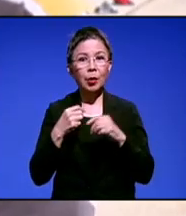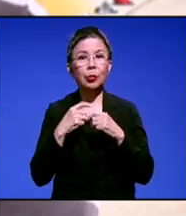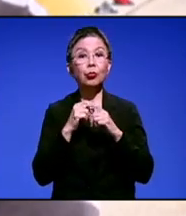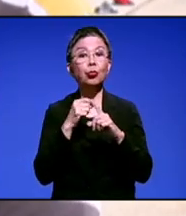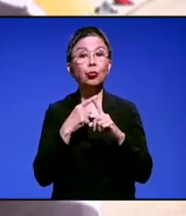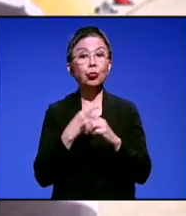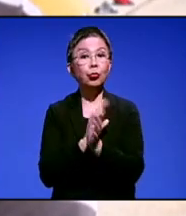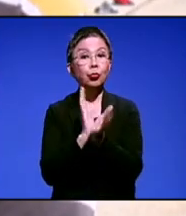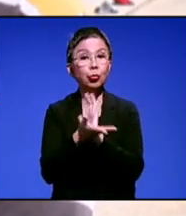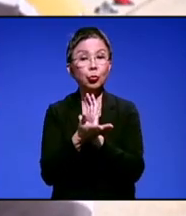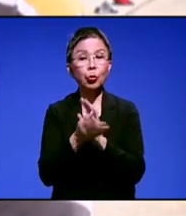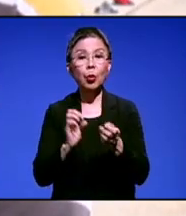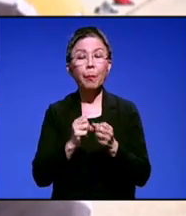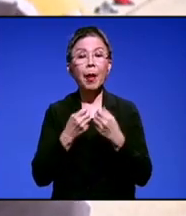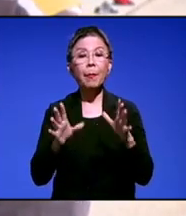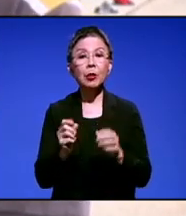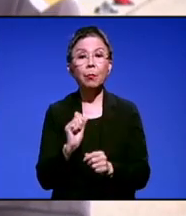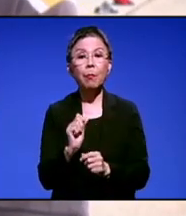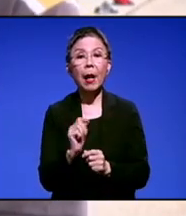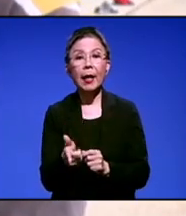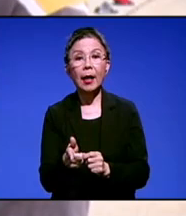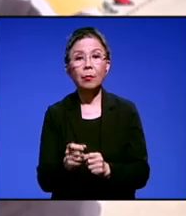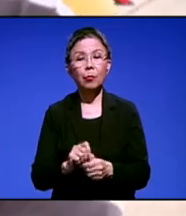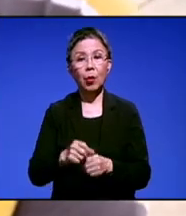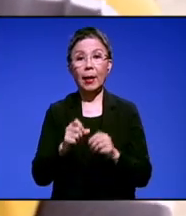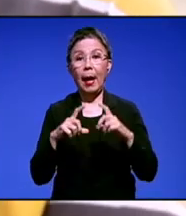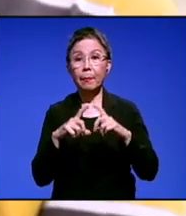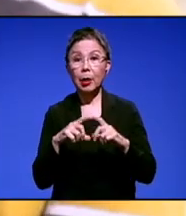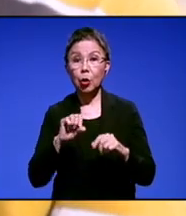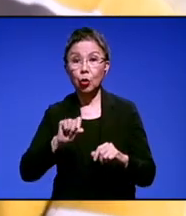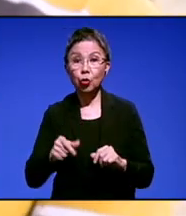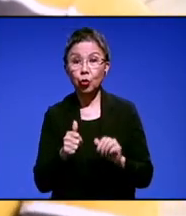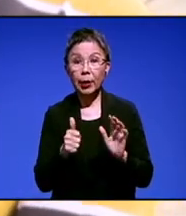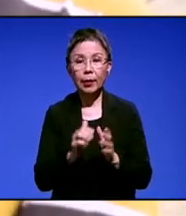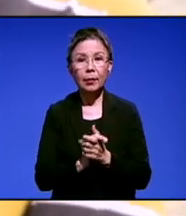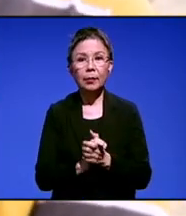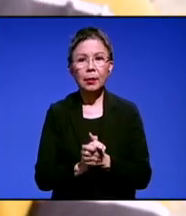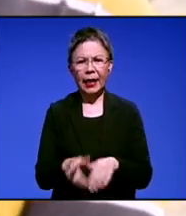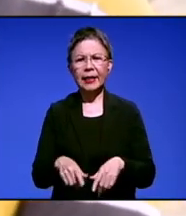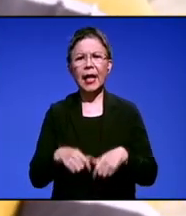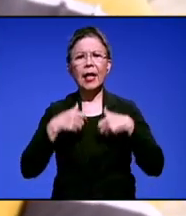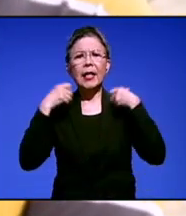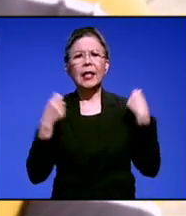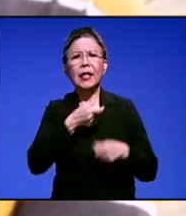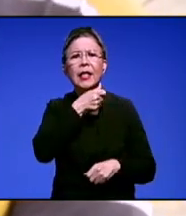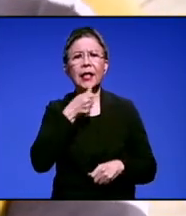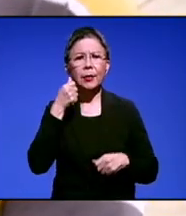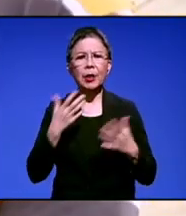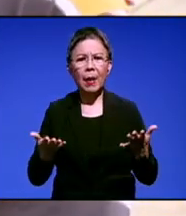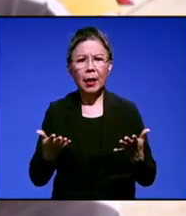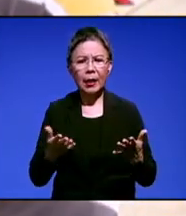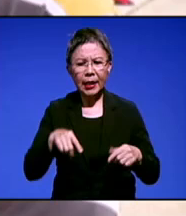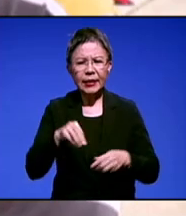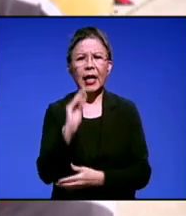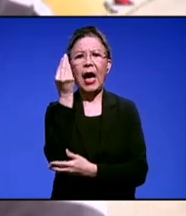Juni. Gitu. Saya juga, apalagi ini ibu kota, tolong pada Pak Gubernur. Ini ibu kota ini harusnya nomor